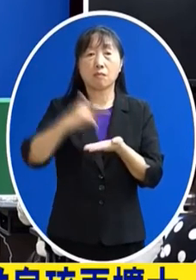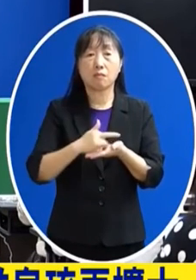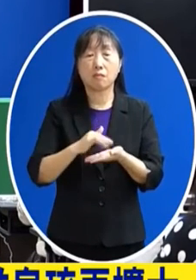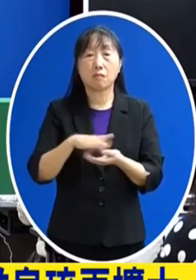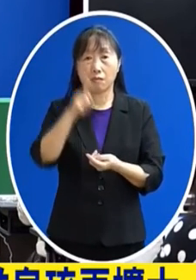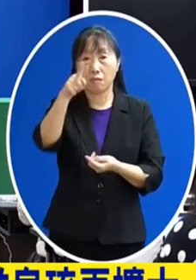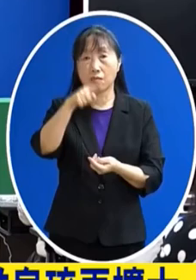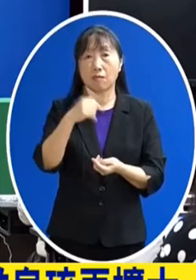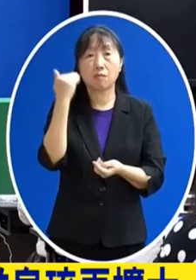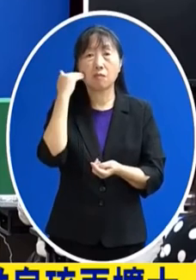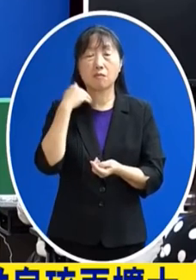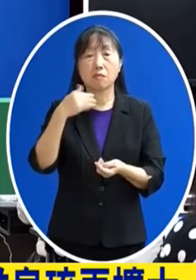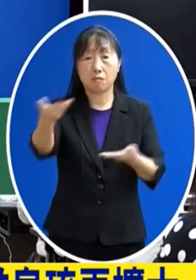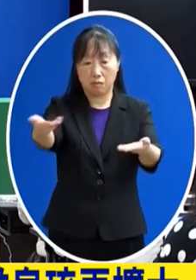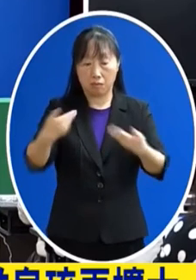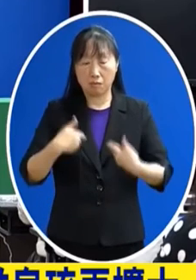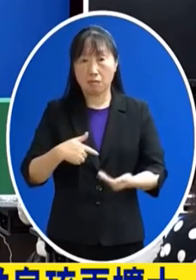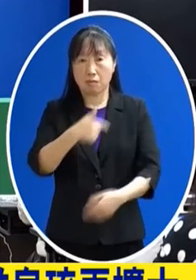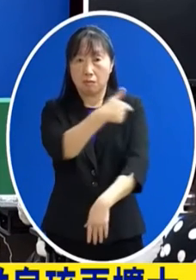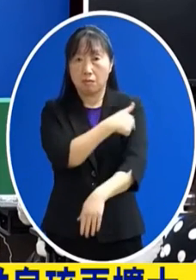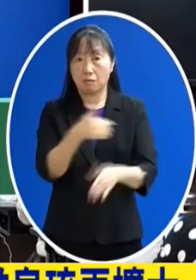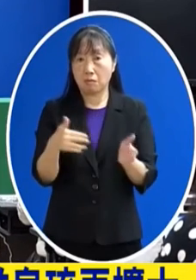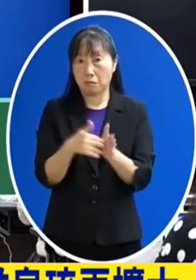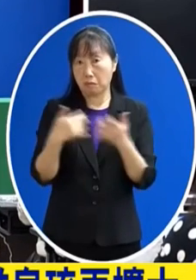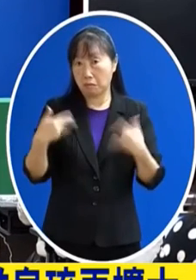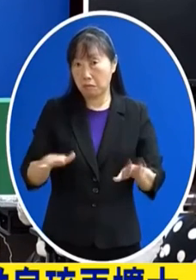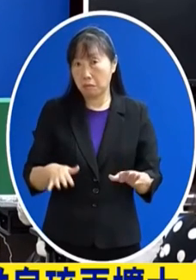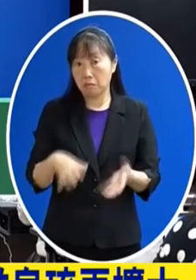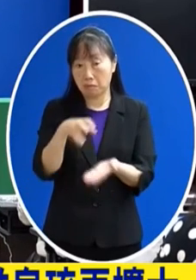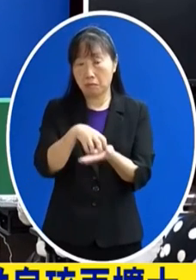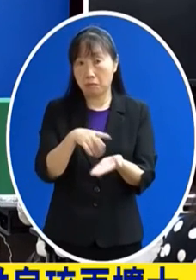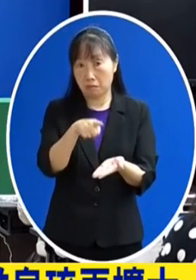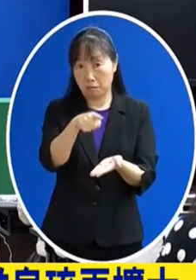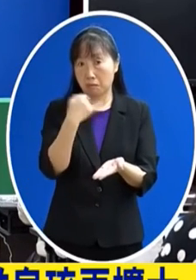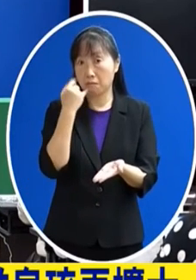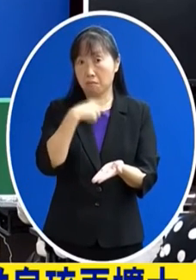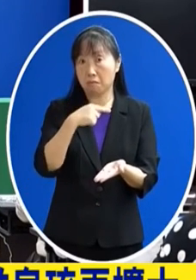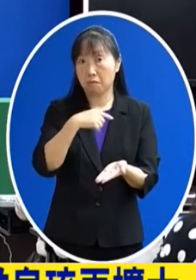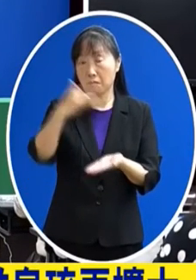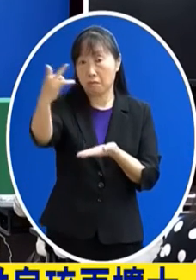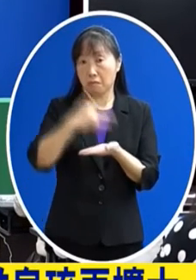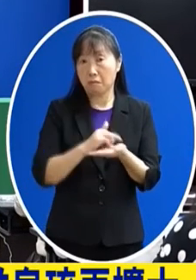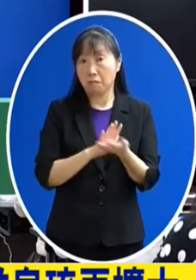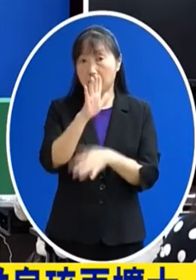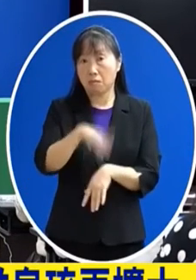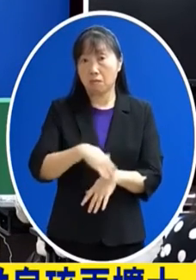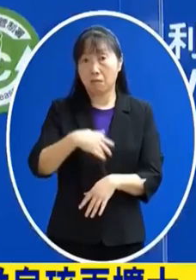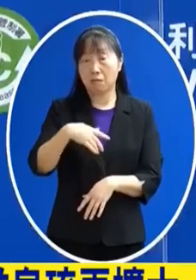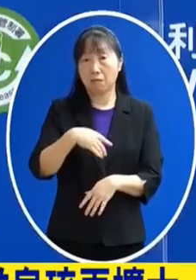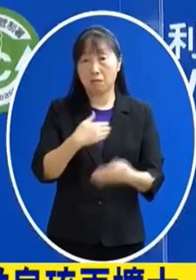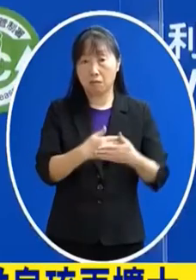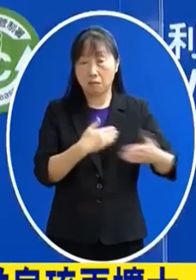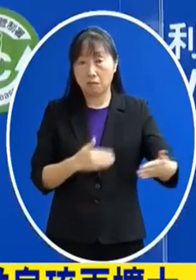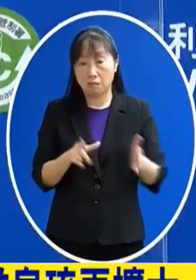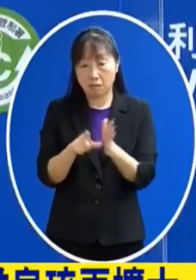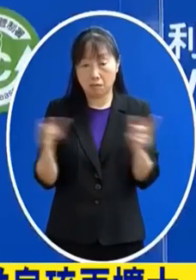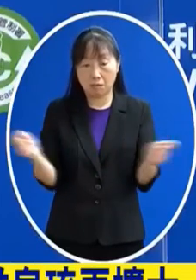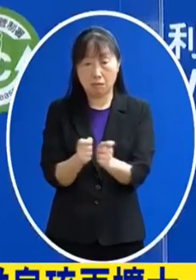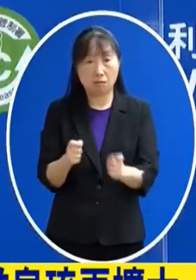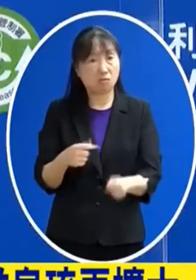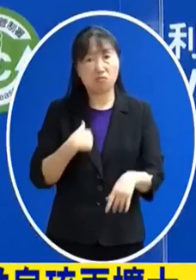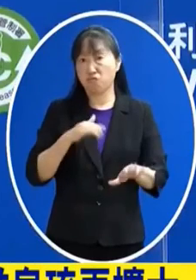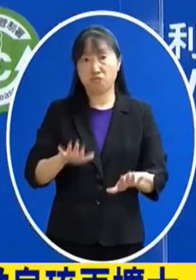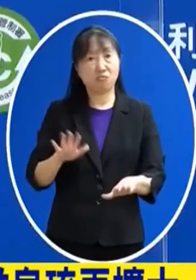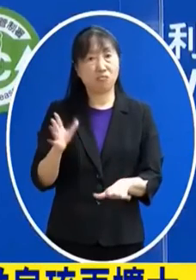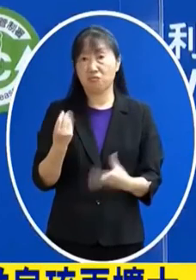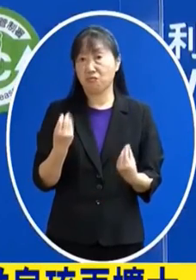他有打疫苗的证明，那这样子有没有机会可以缩短就是回台之后的检验时间？谢谢。 目前没有，目前